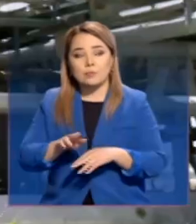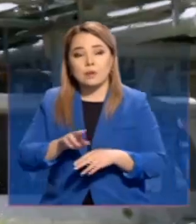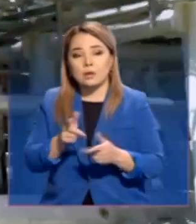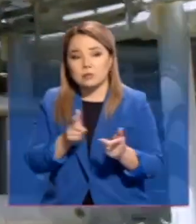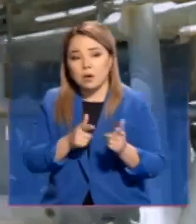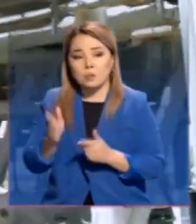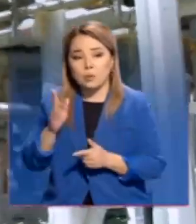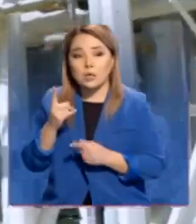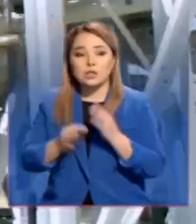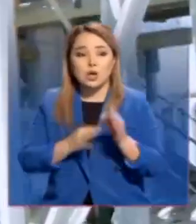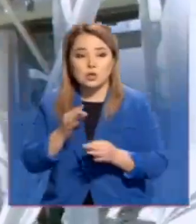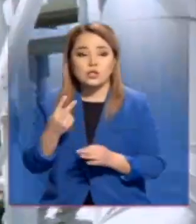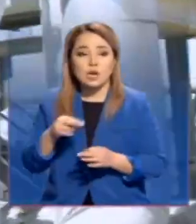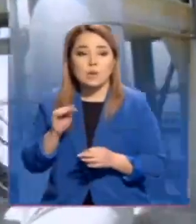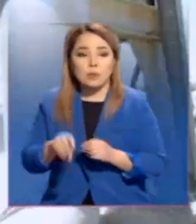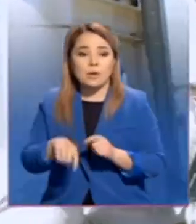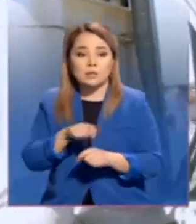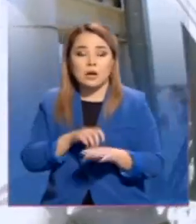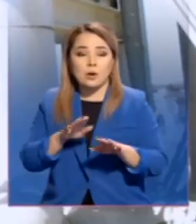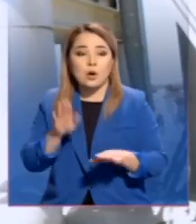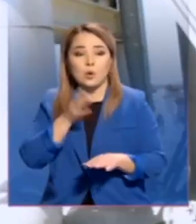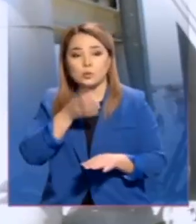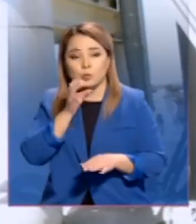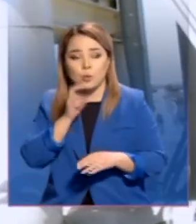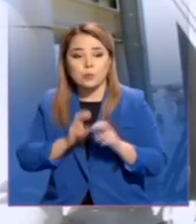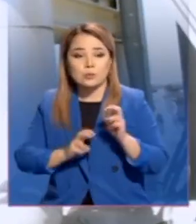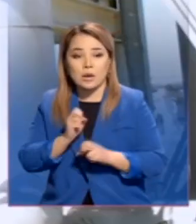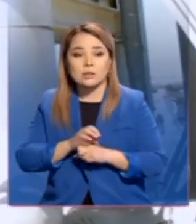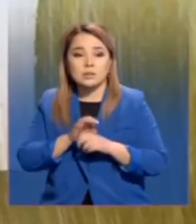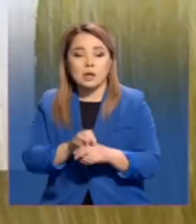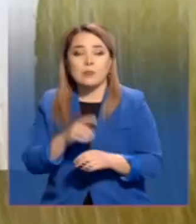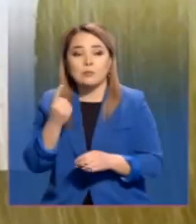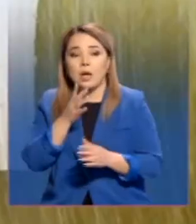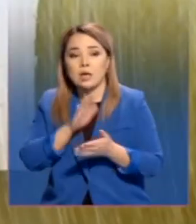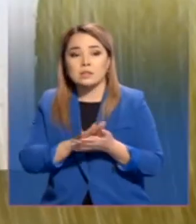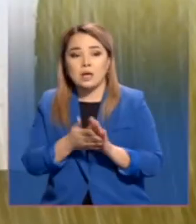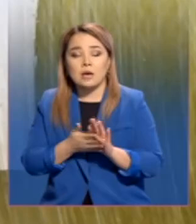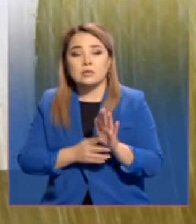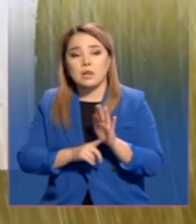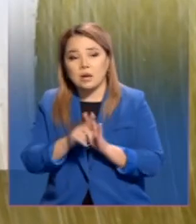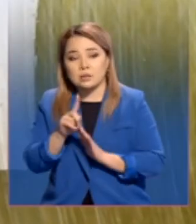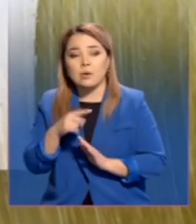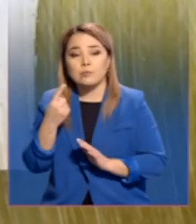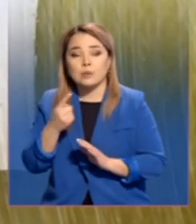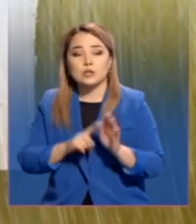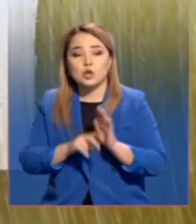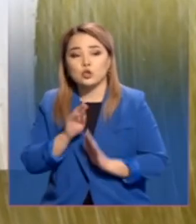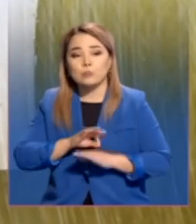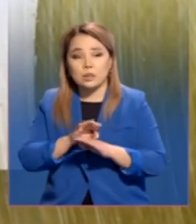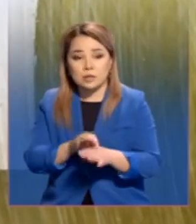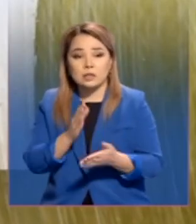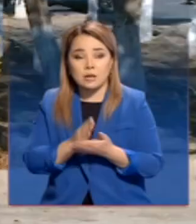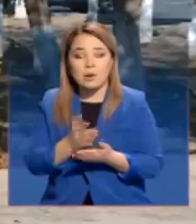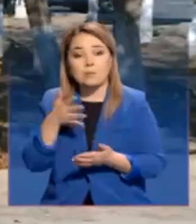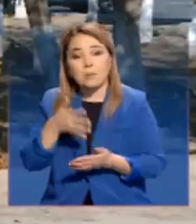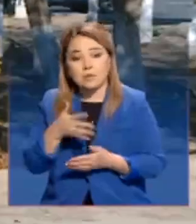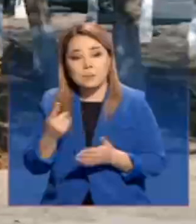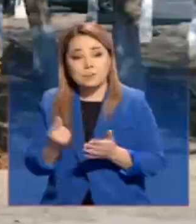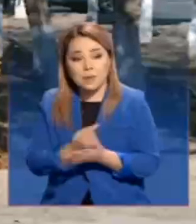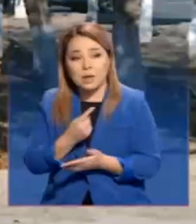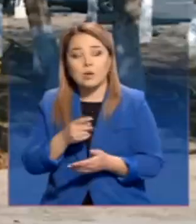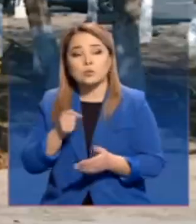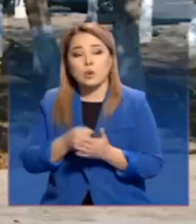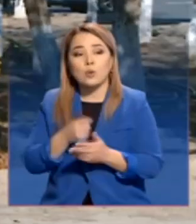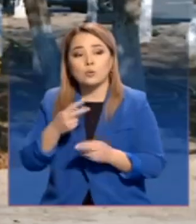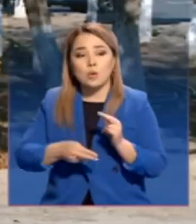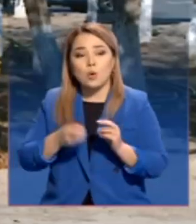жатыр. Тәулігіне 20 мың текше метр ауыз су өндіретін зауыттың бірінші кезеңі биыл іске қосылмақ. Алғашында 5 мың, жыл соңына